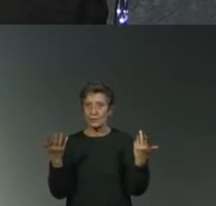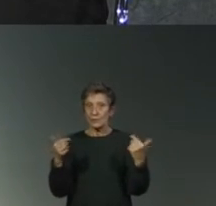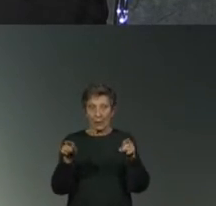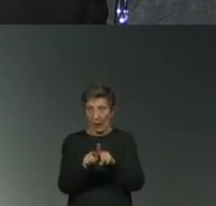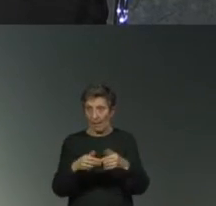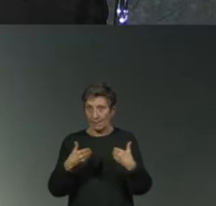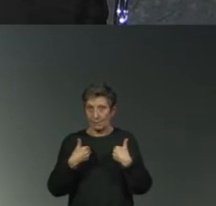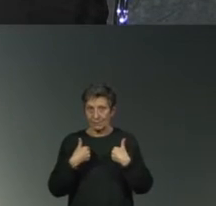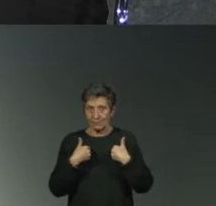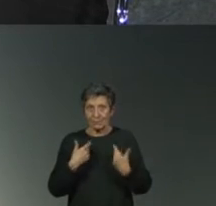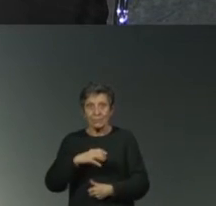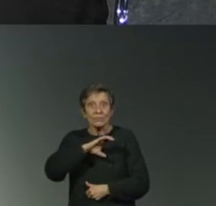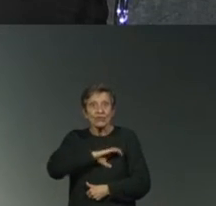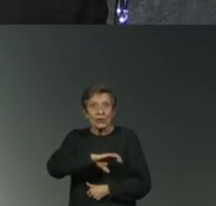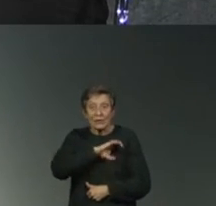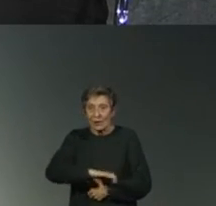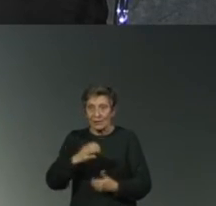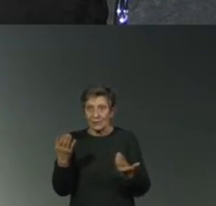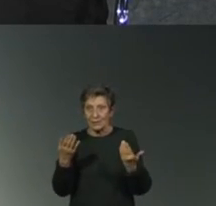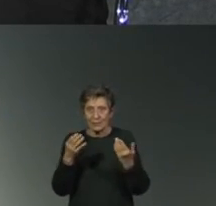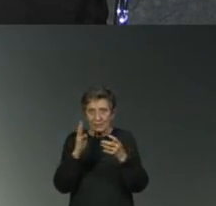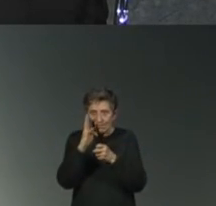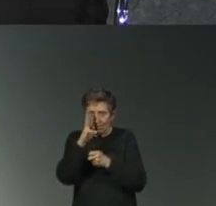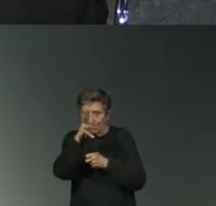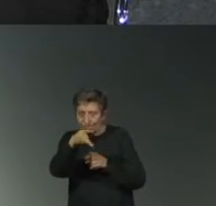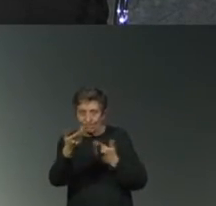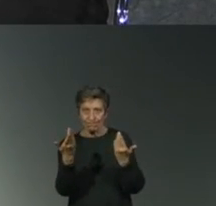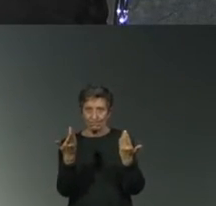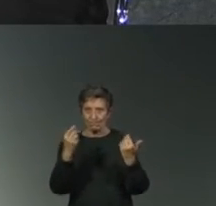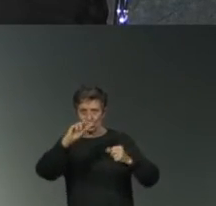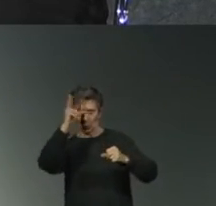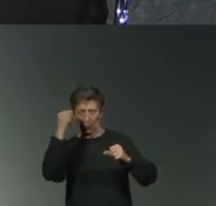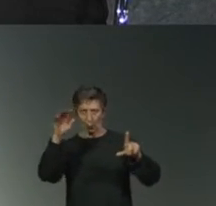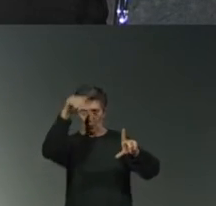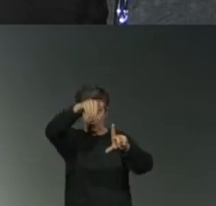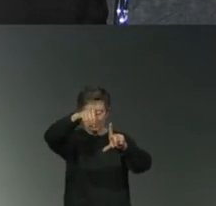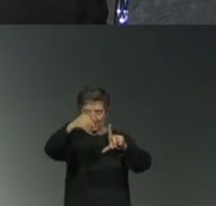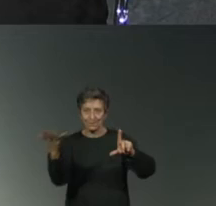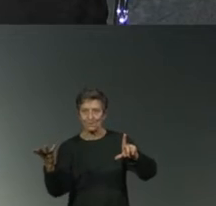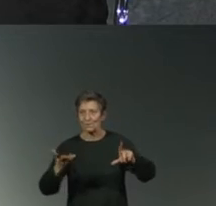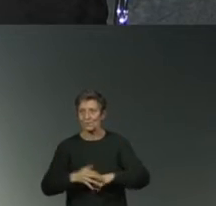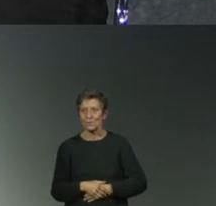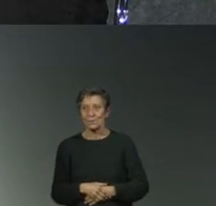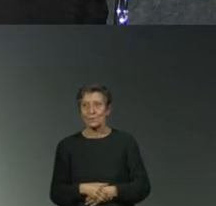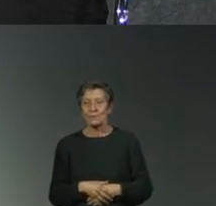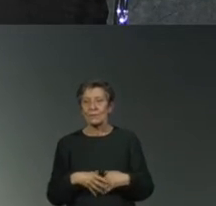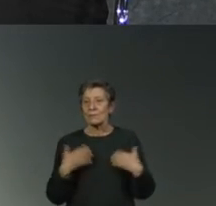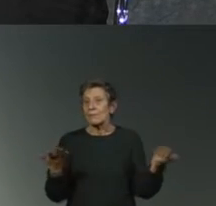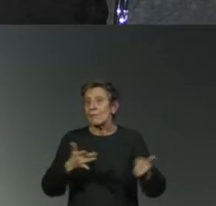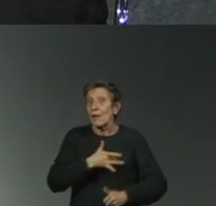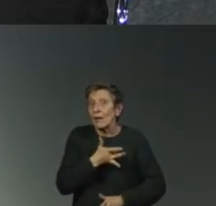entrepris d'essayer de le décrypter, de le comprendre, d'en percer l'énigme. Et donc, c'était intéressant parce que je disais tout à l'heure